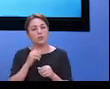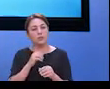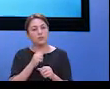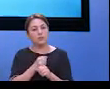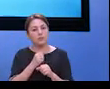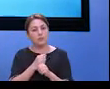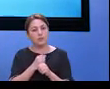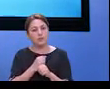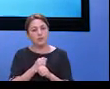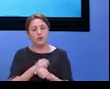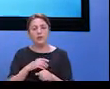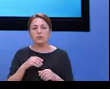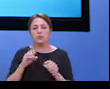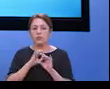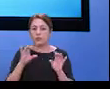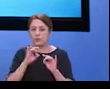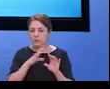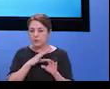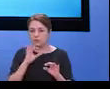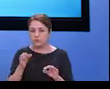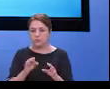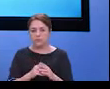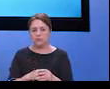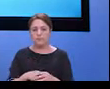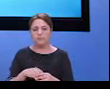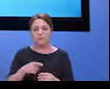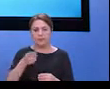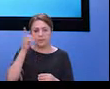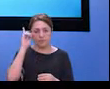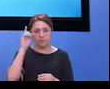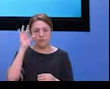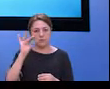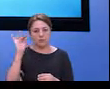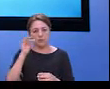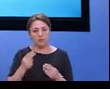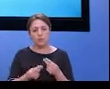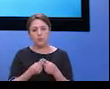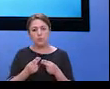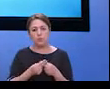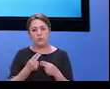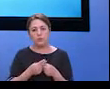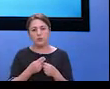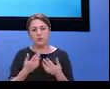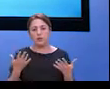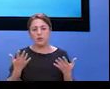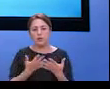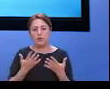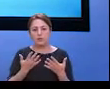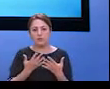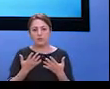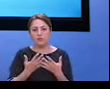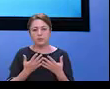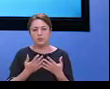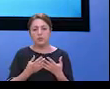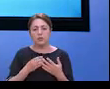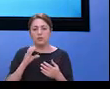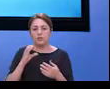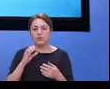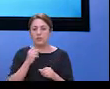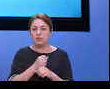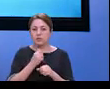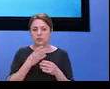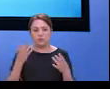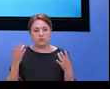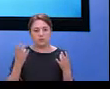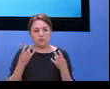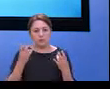chiqardik. Xo'p, qadimgi tarixni o'rganishda qaysi sohalar bizga